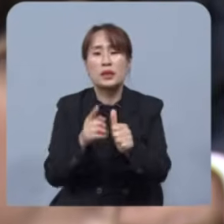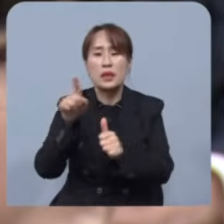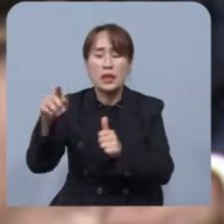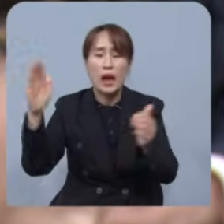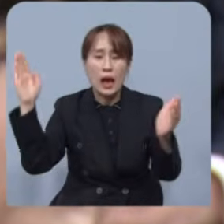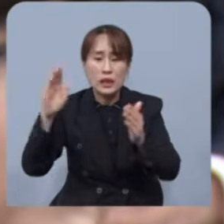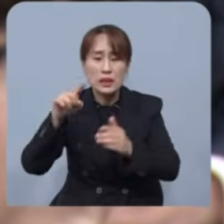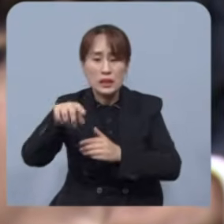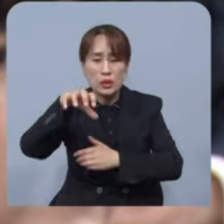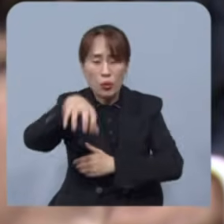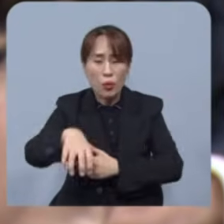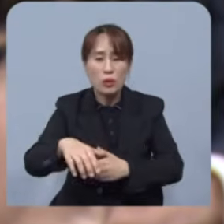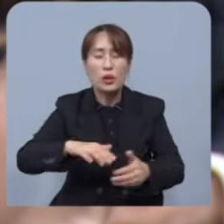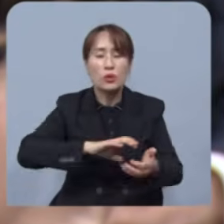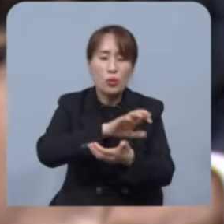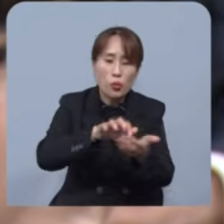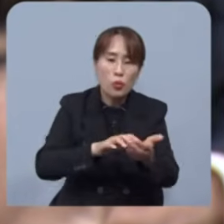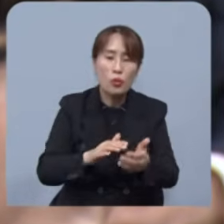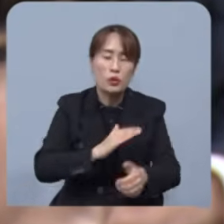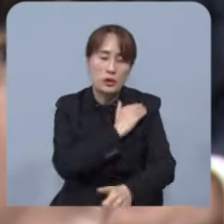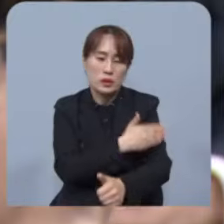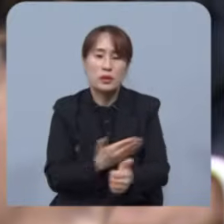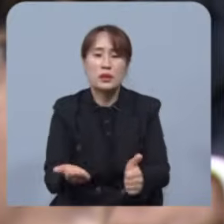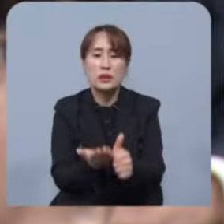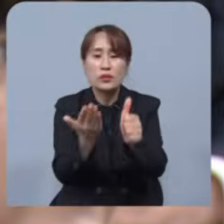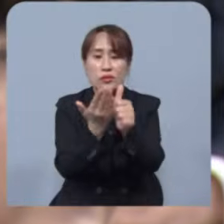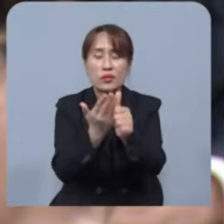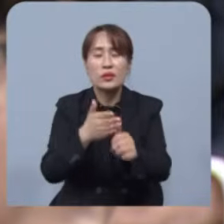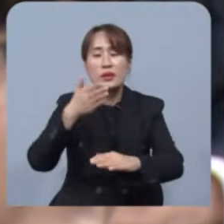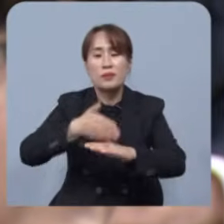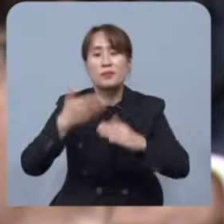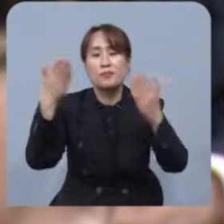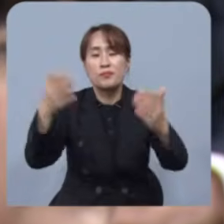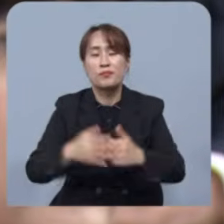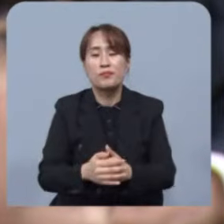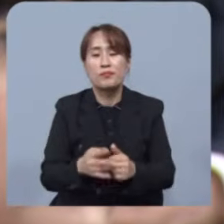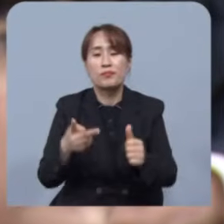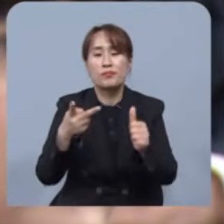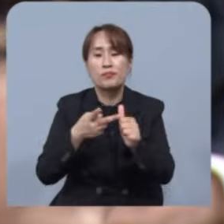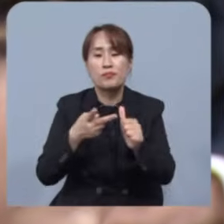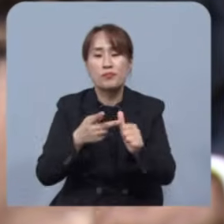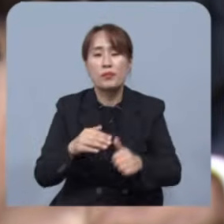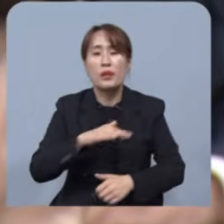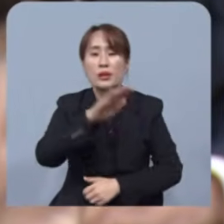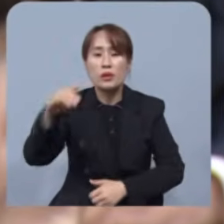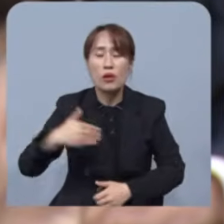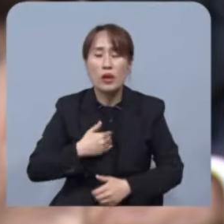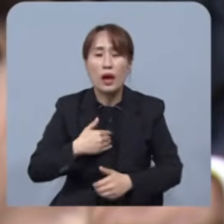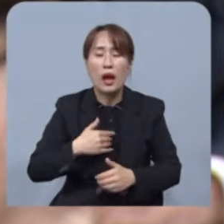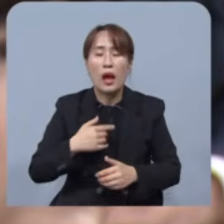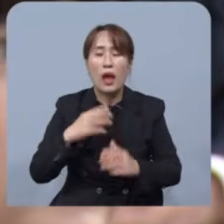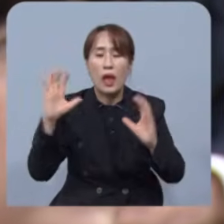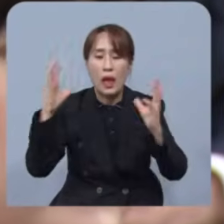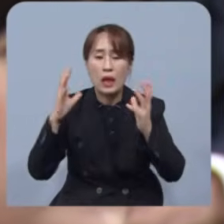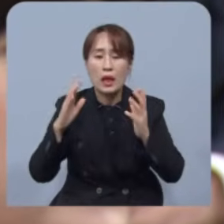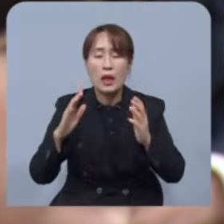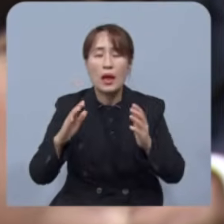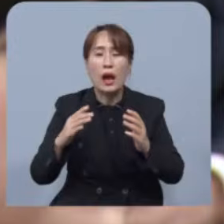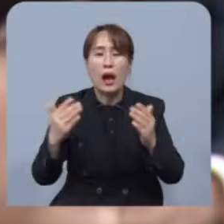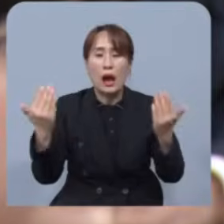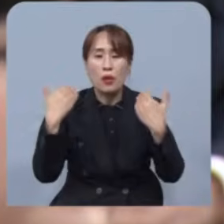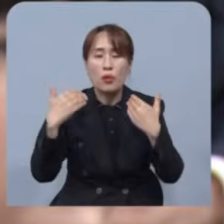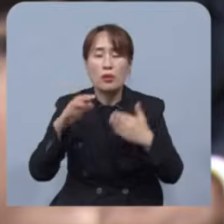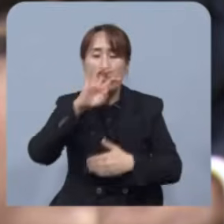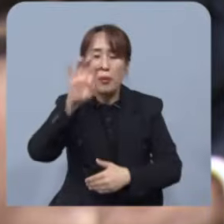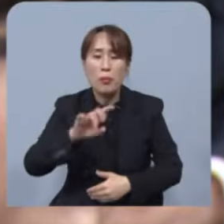아이들이 지역에서 품을 수 있고 역량을 키울 수 있게 도와주시면 감사하겠고요. 두 번째는 저희 아이들이 해마다 학교에서 반복되는